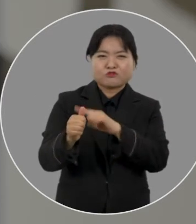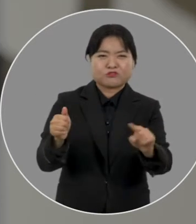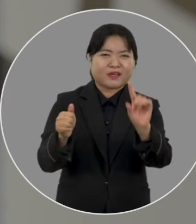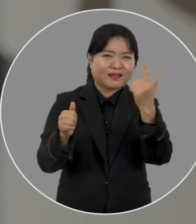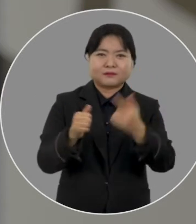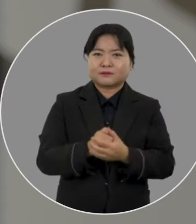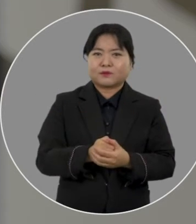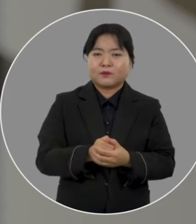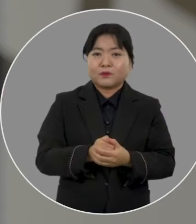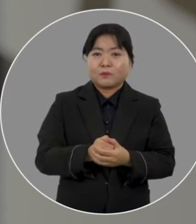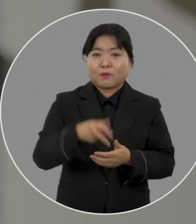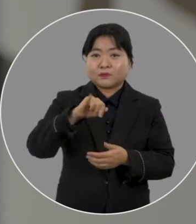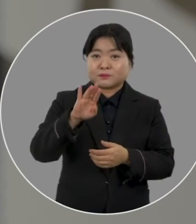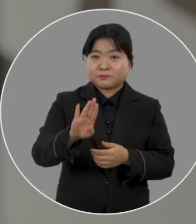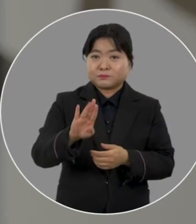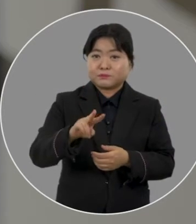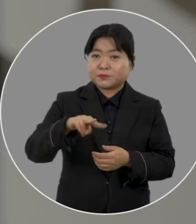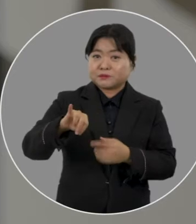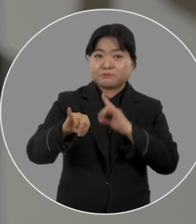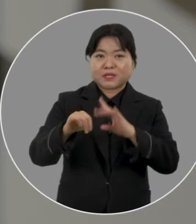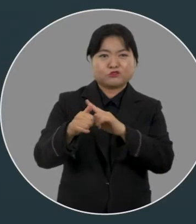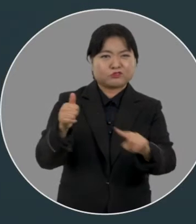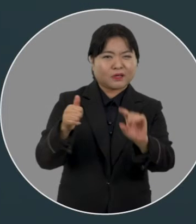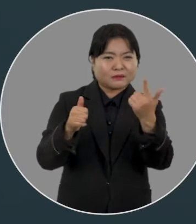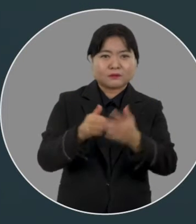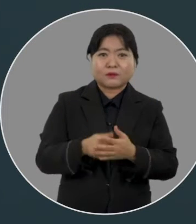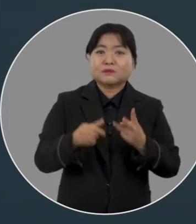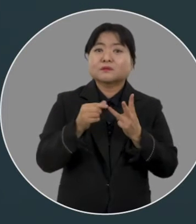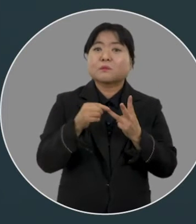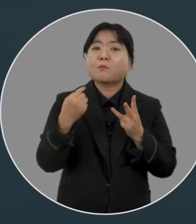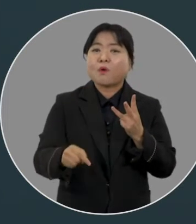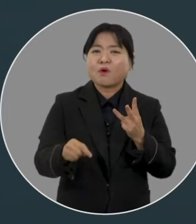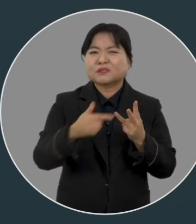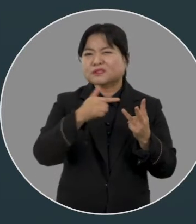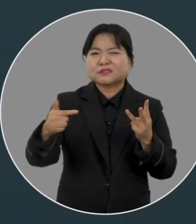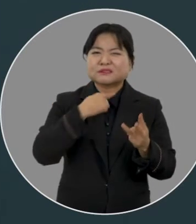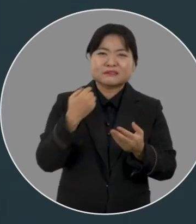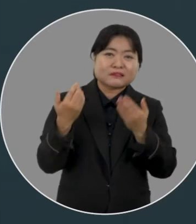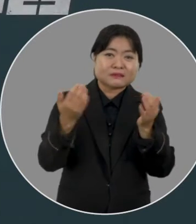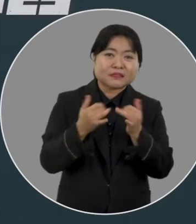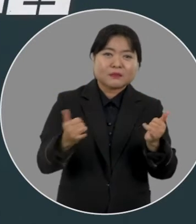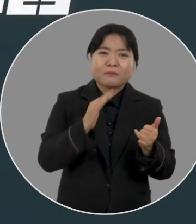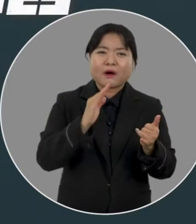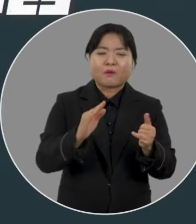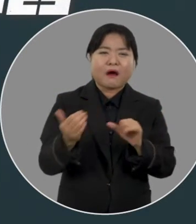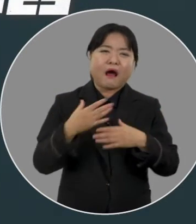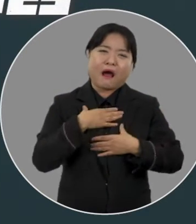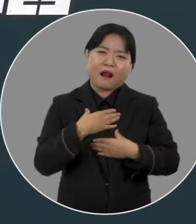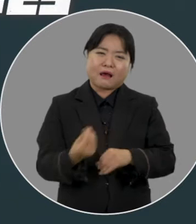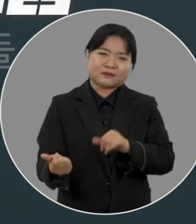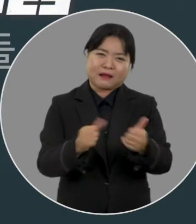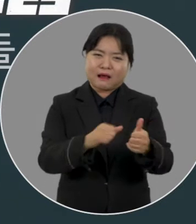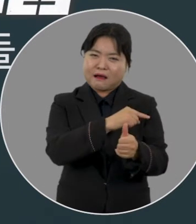아니었어요. 그 다음 집시만 죽인 게 아니었죠. 세 번째로 굉장히 큰 희생자들이 바로 안락사